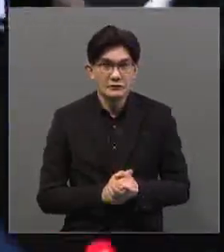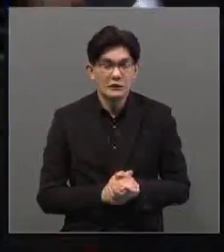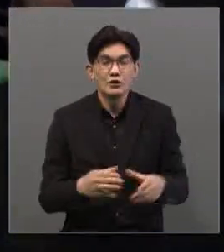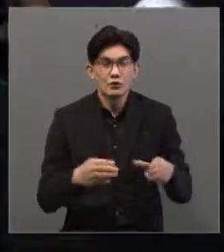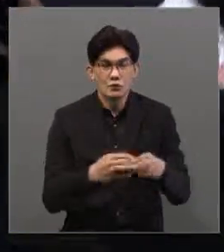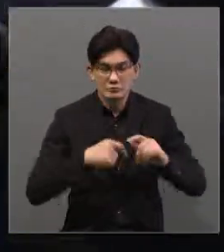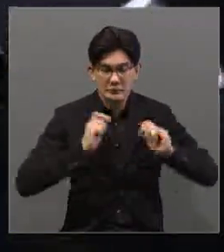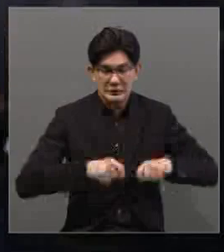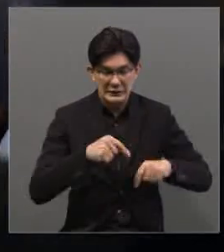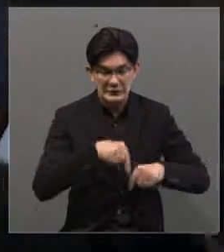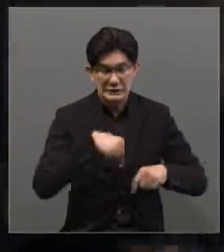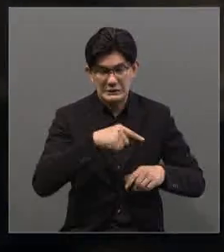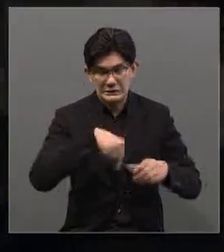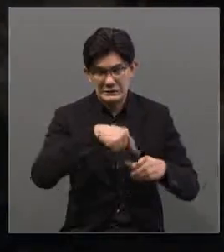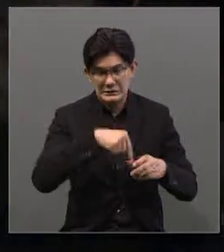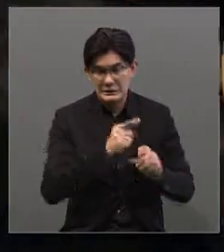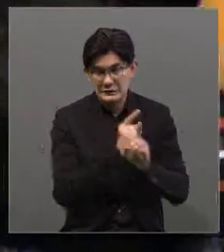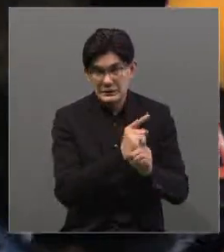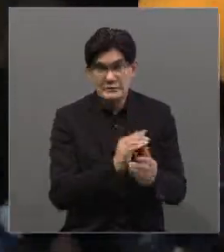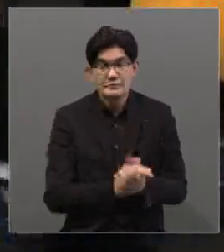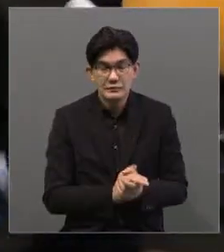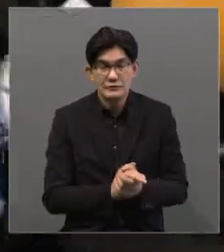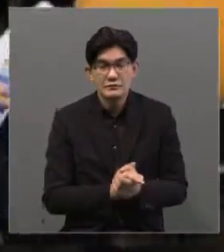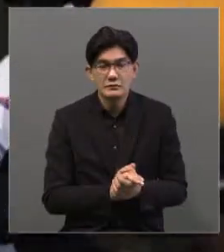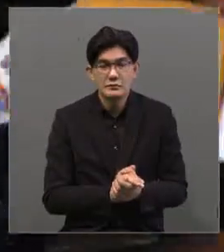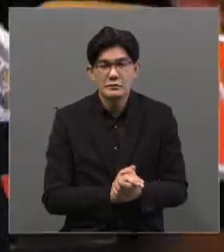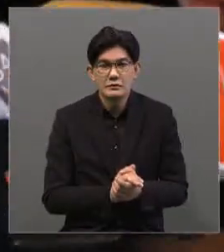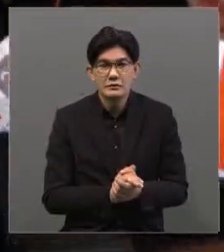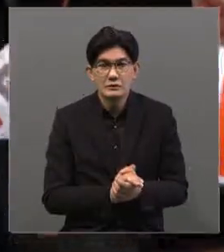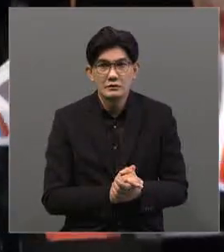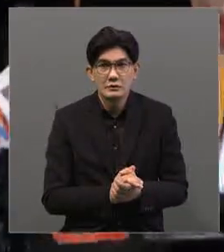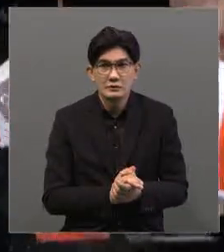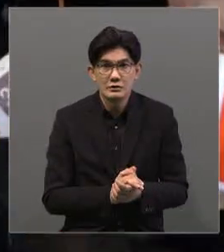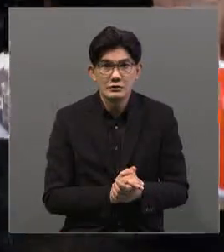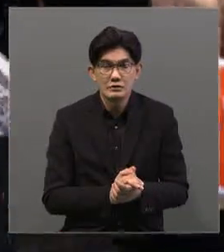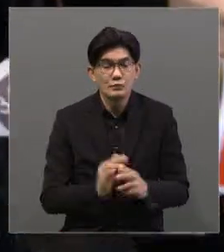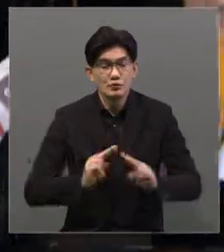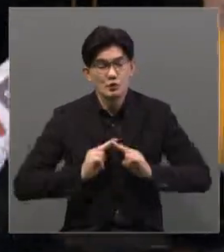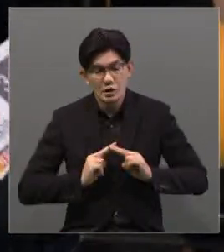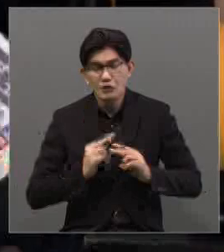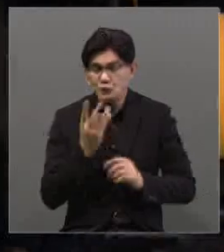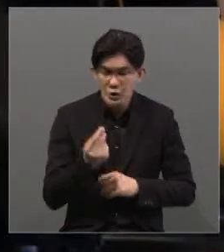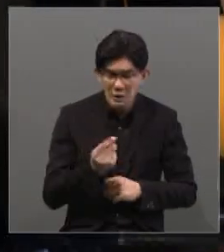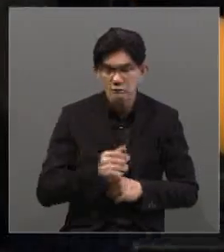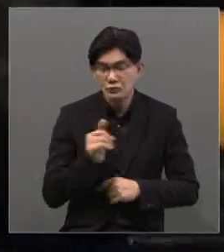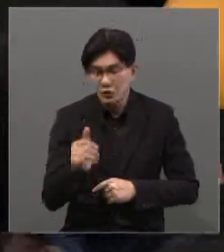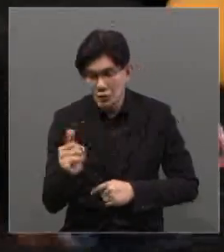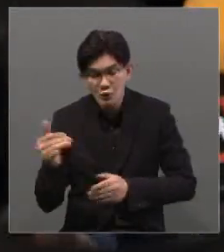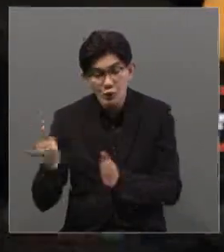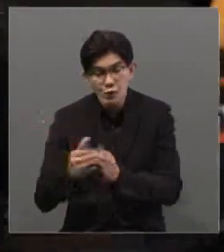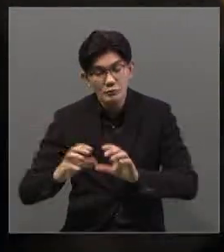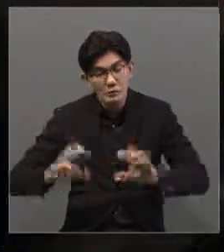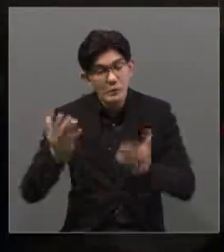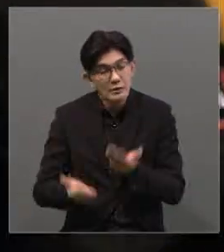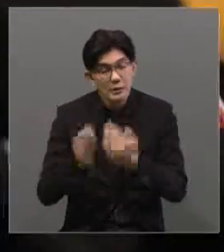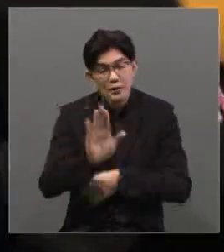ามข้อบังคับพรรคก็คือ บอกว่ามีเสียงส.ส.แบบจำนวนเท่าน ั้นไอ้นั้นส่วนตัวส่วนตัวแล้วแต่ใครจะว่าไงแต่ยังไงก็ต